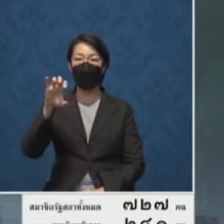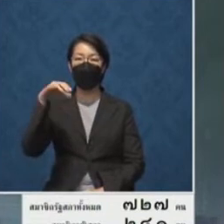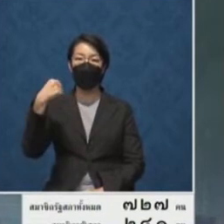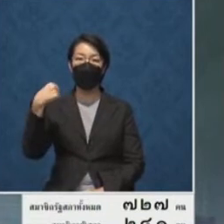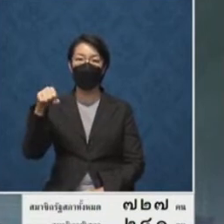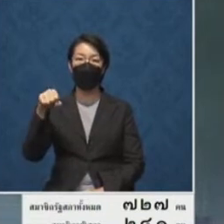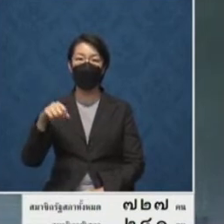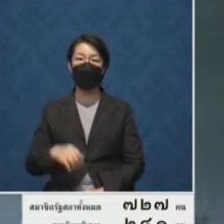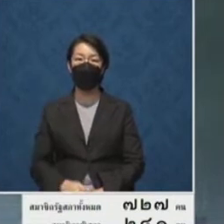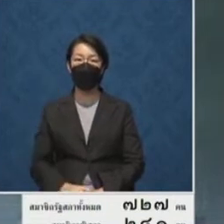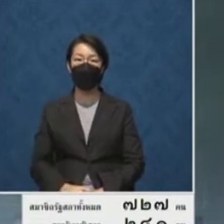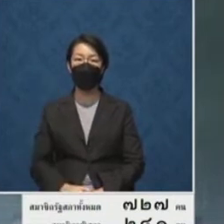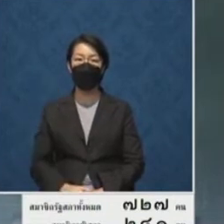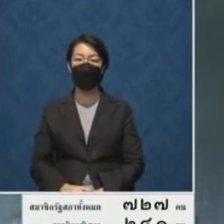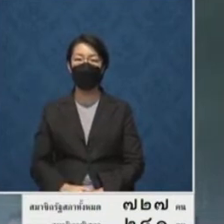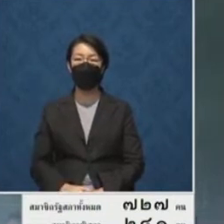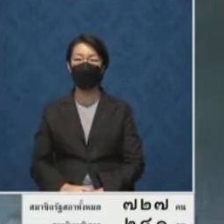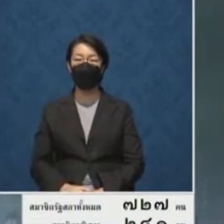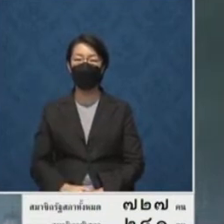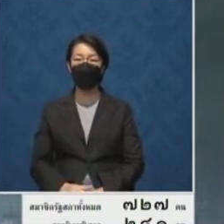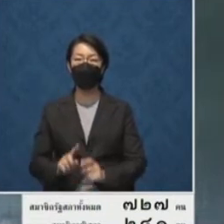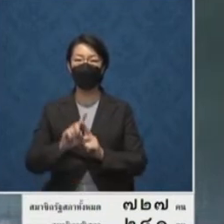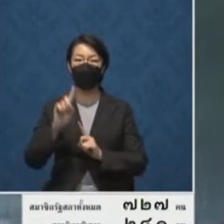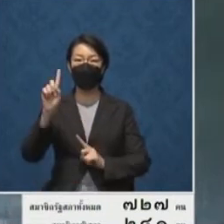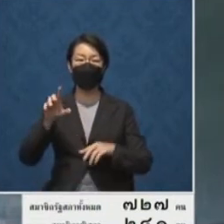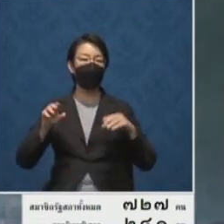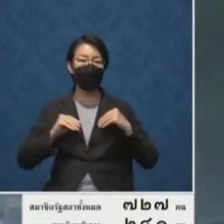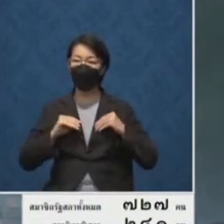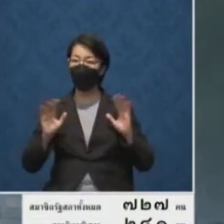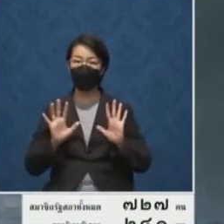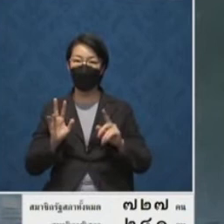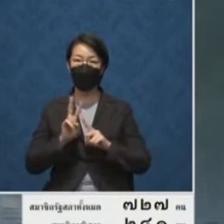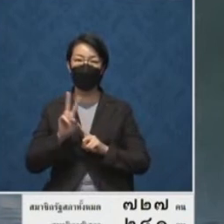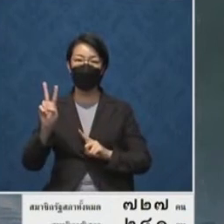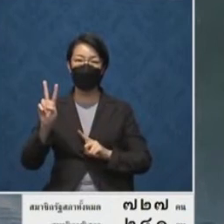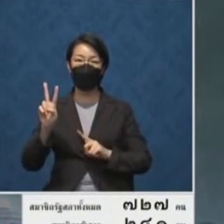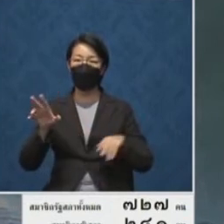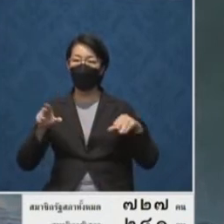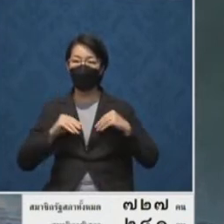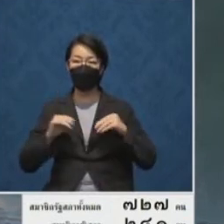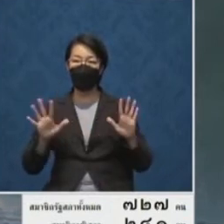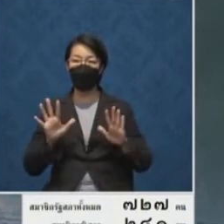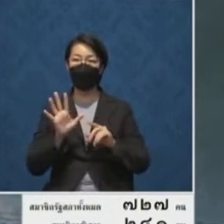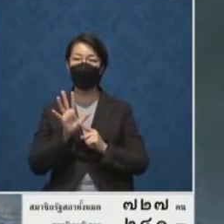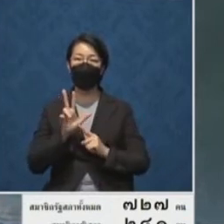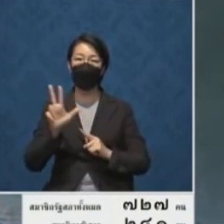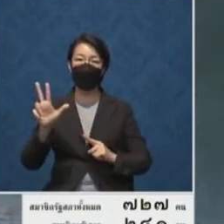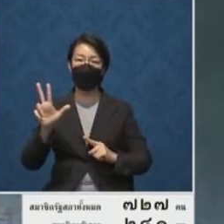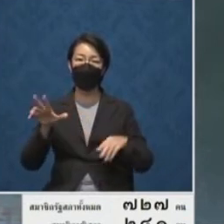510พลเรือเอกศักดิ์สิทธิ์เชิดบุญเมือง 1ไม่รับหลักการ2ไม่รับหลัก